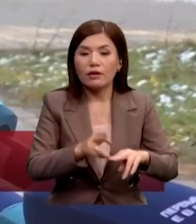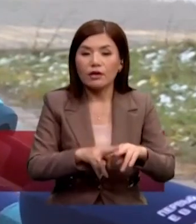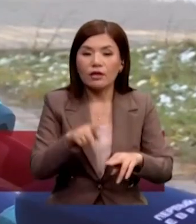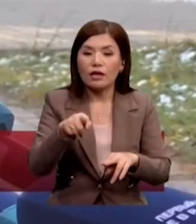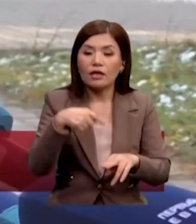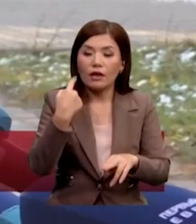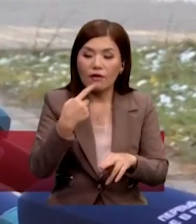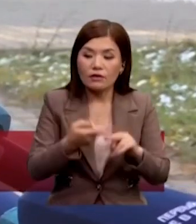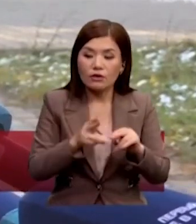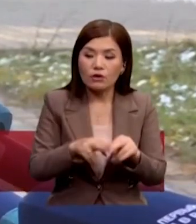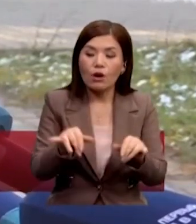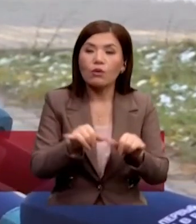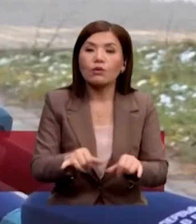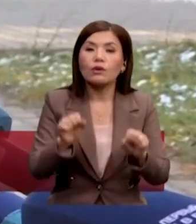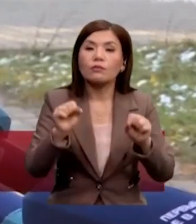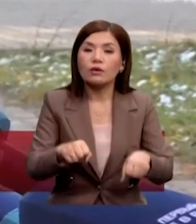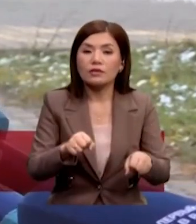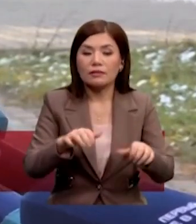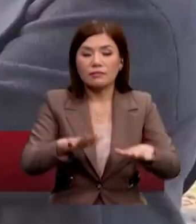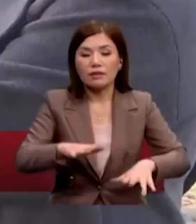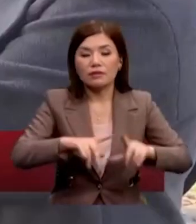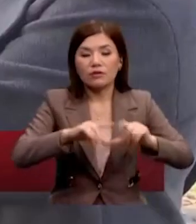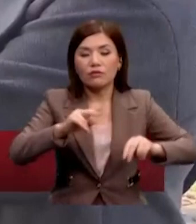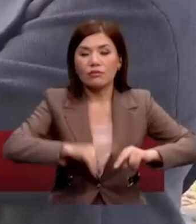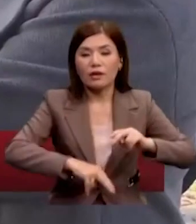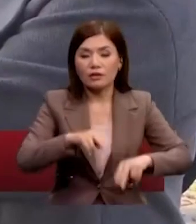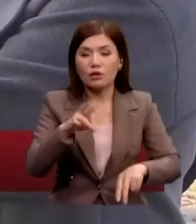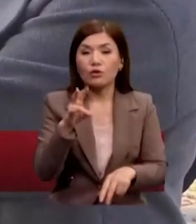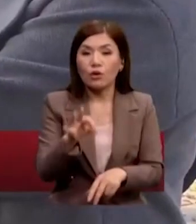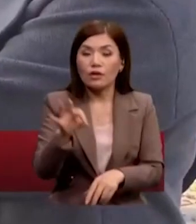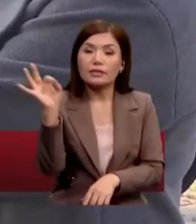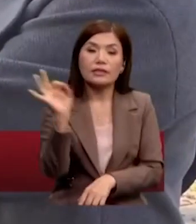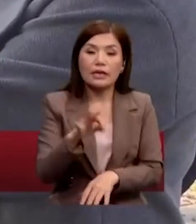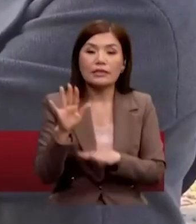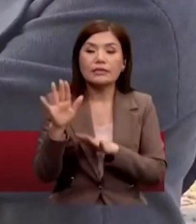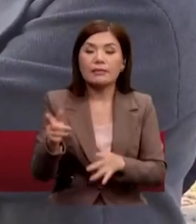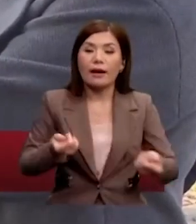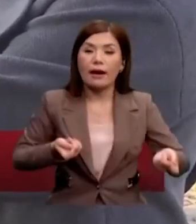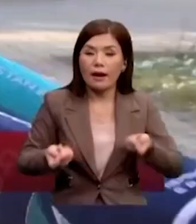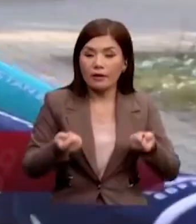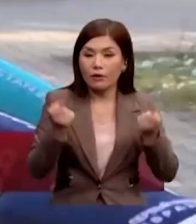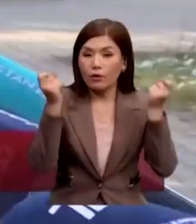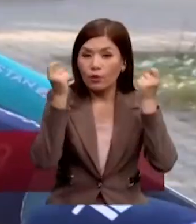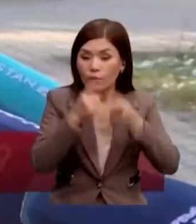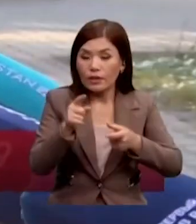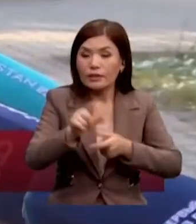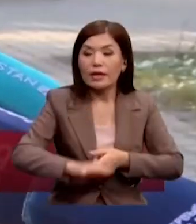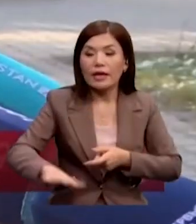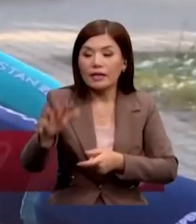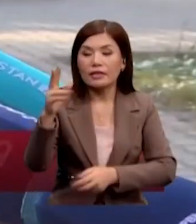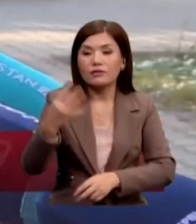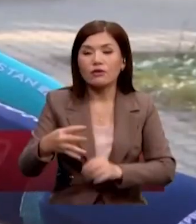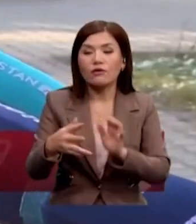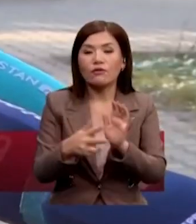смотрят конфигурацию, куда можно будет посадить школу. Однако сразу же заместитель акима уточняет, что изъять территорию